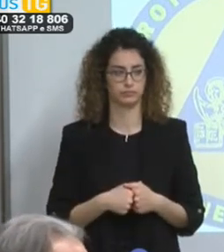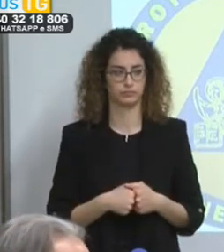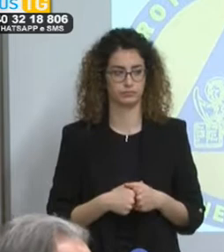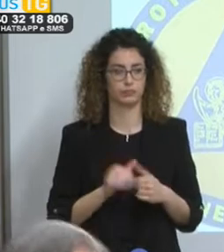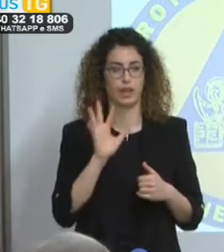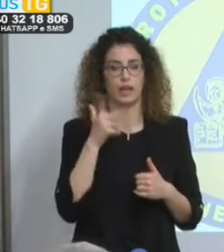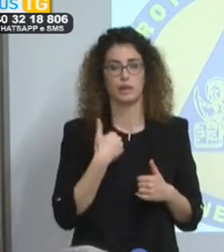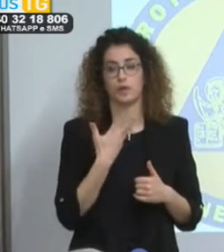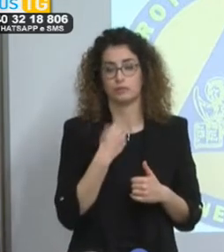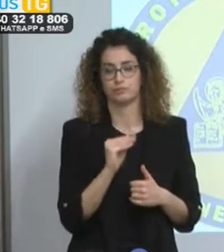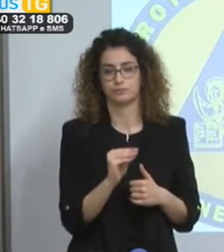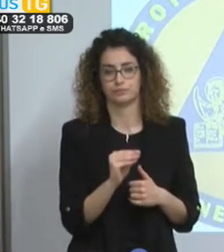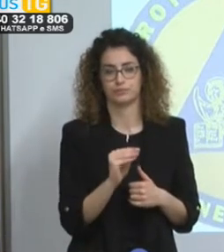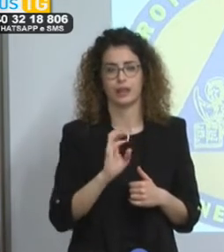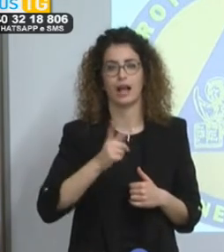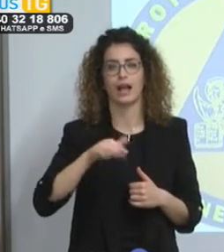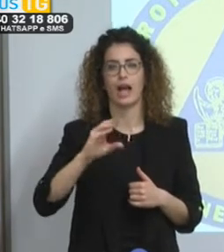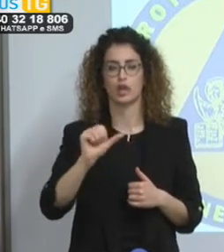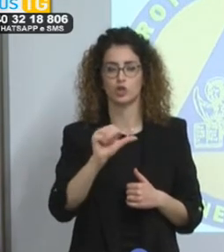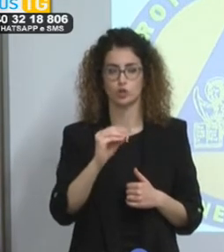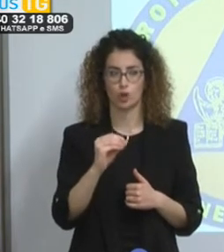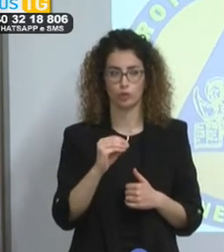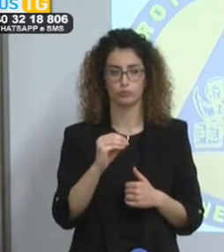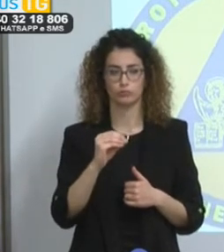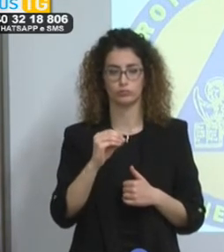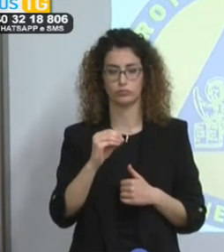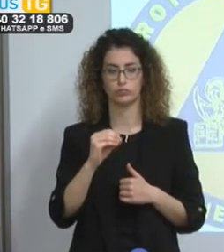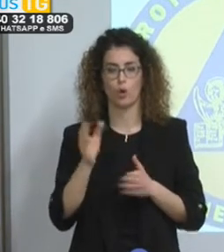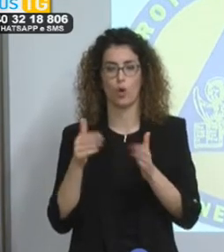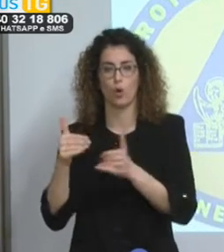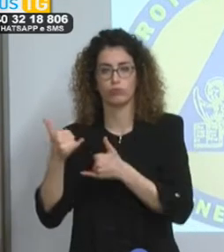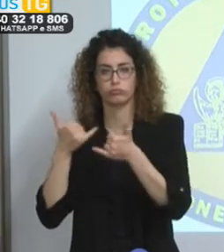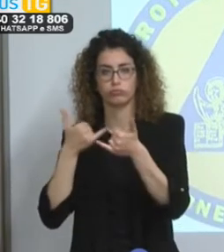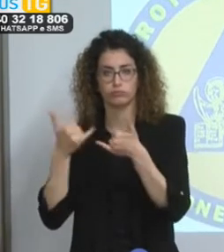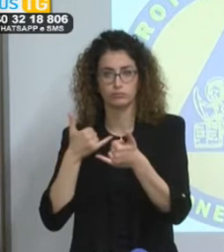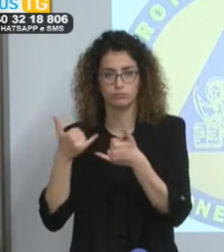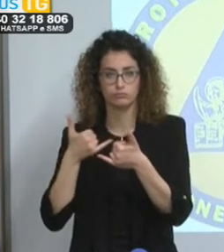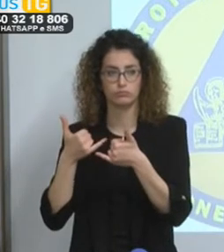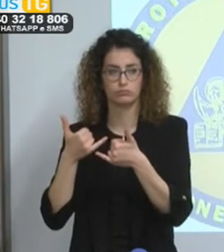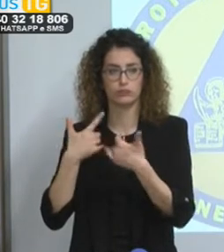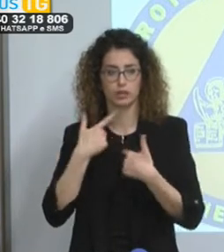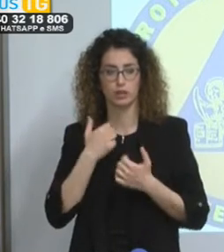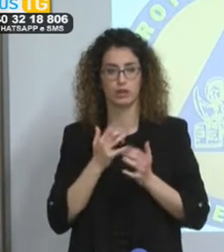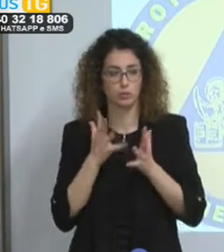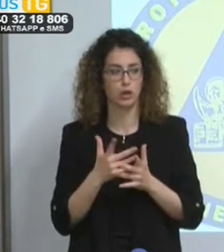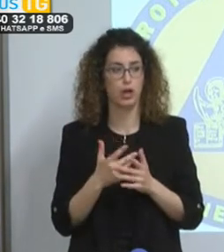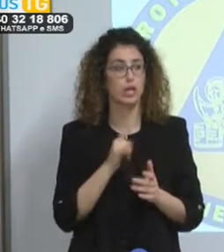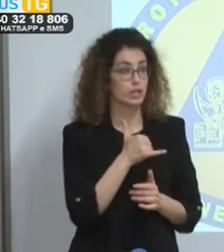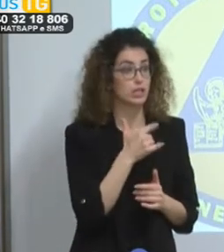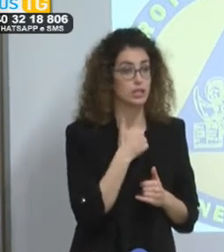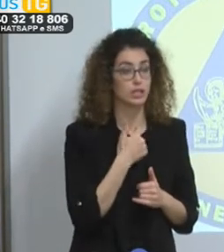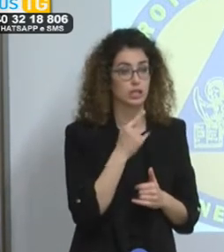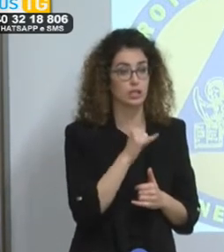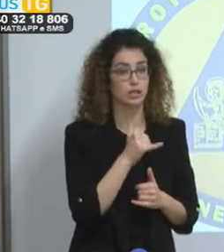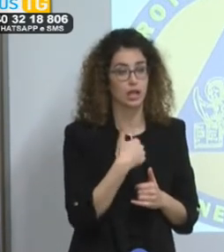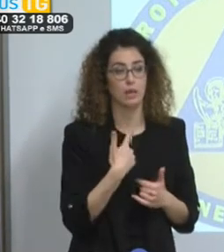Ad esempio mi verrebbe da chiedere, Glaxo ha interloquito con gli uffici, ha dato la sua disponibilità, non lo so. Sì, ha dato la sua disponibilità, allora, però